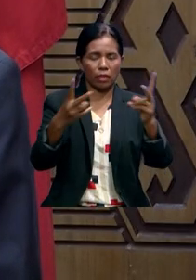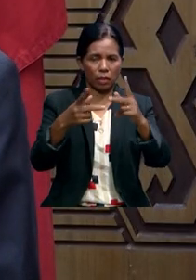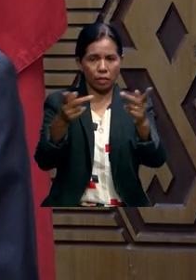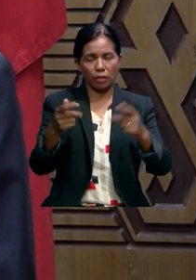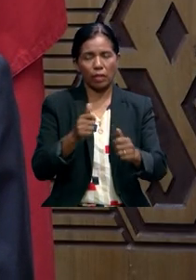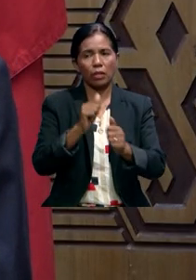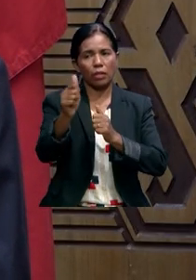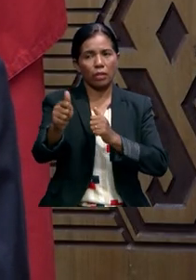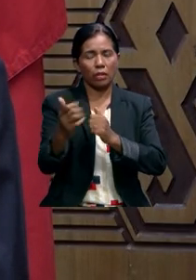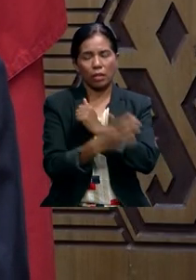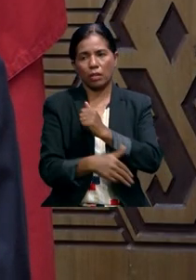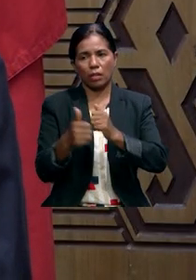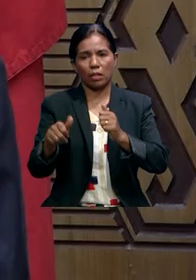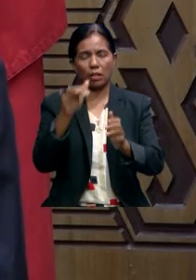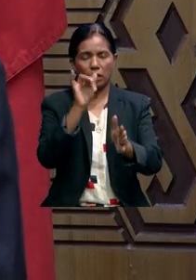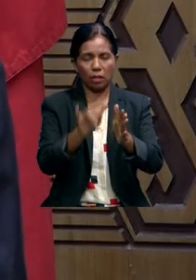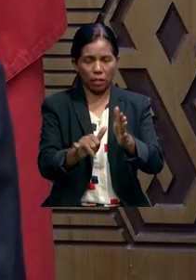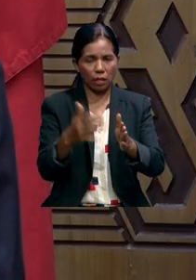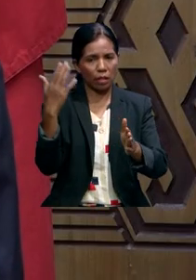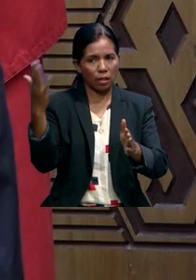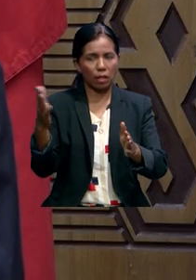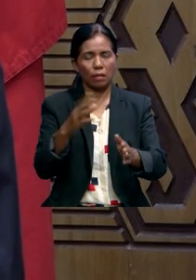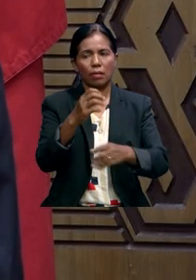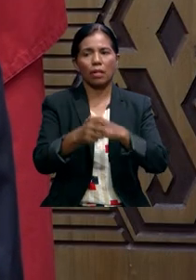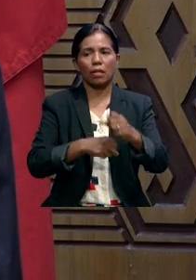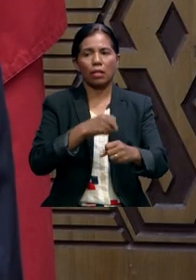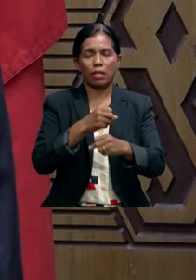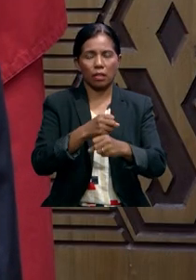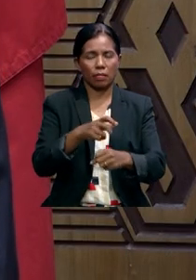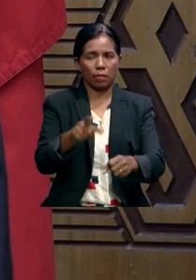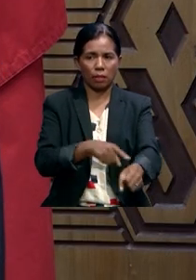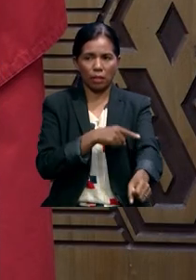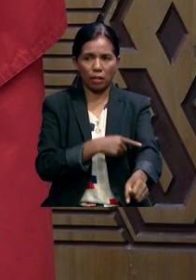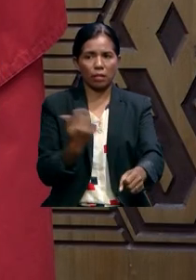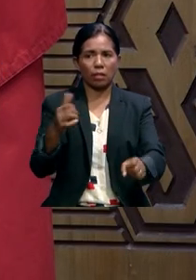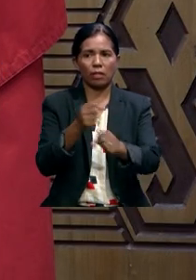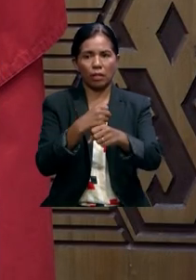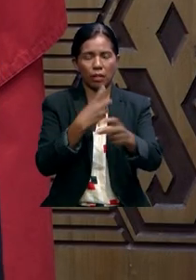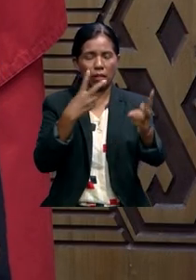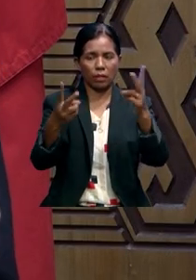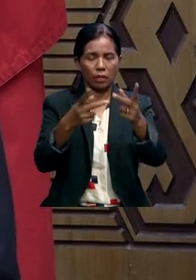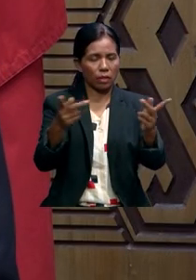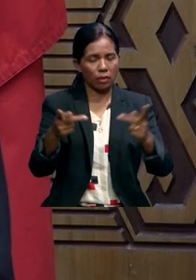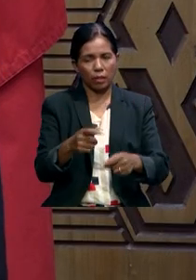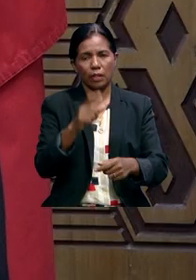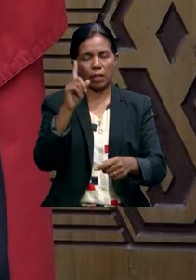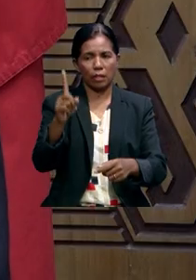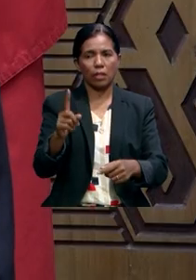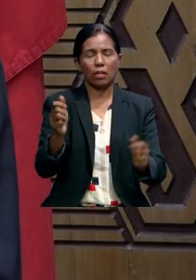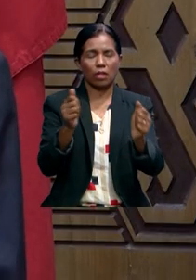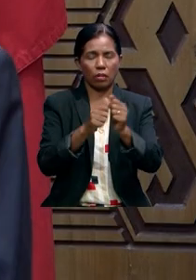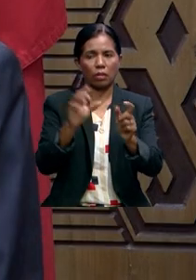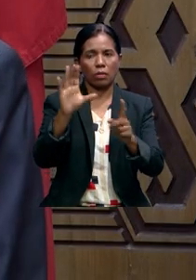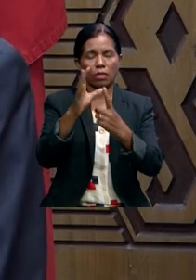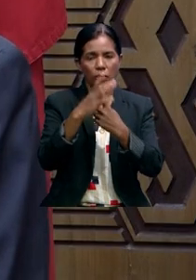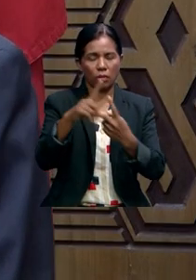opida. Iha na sang seluk no hela iha ne ba periodu tempu ne benaru. Sira bele halu biajen ba fatindo opida ne ho kultura